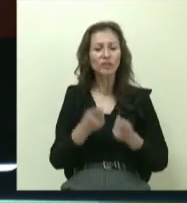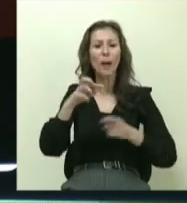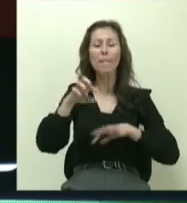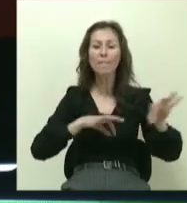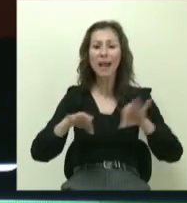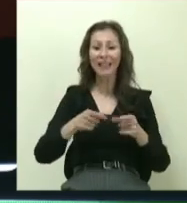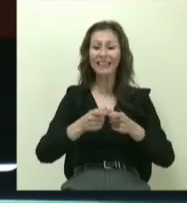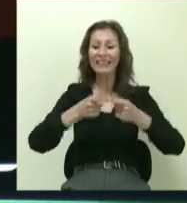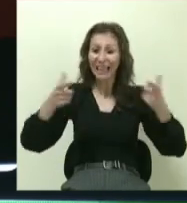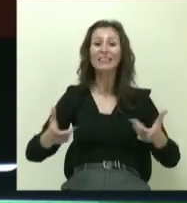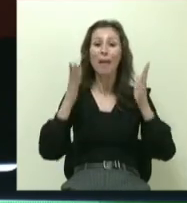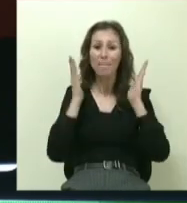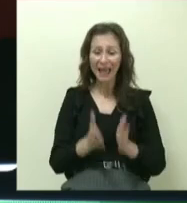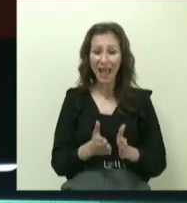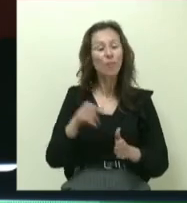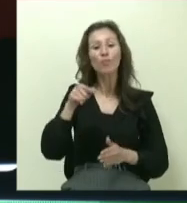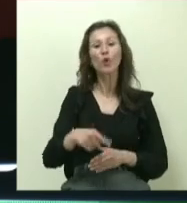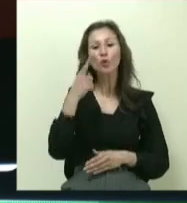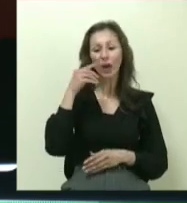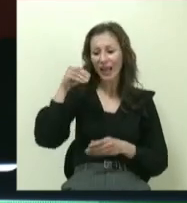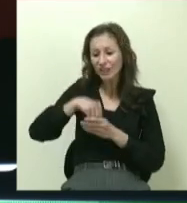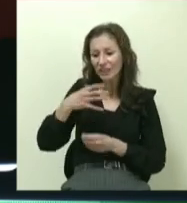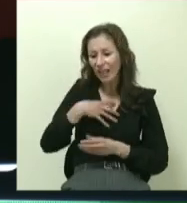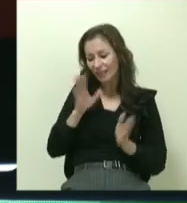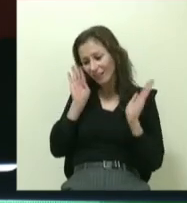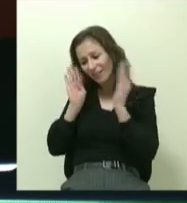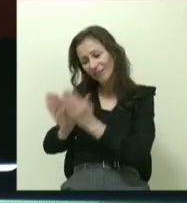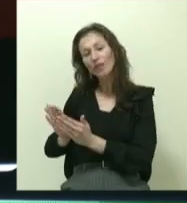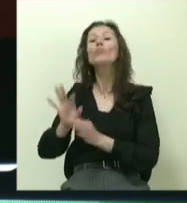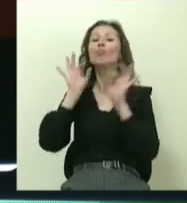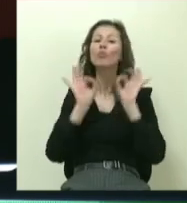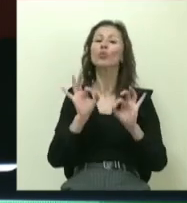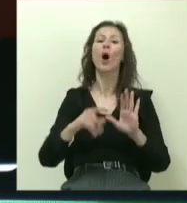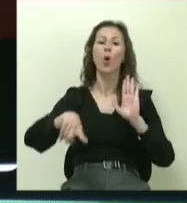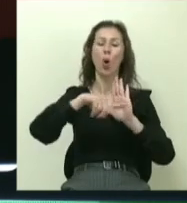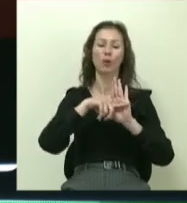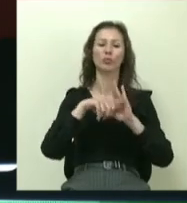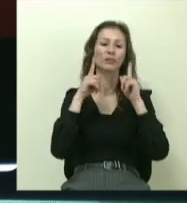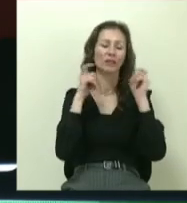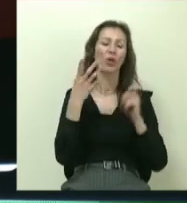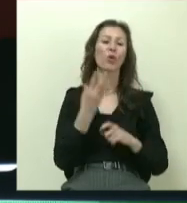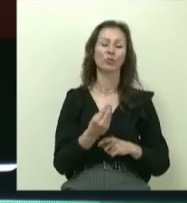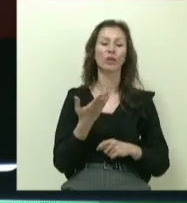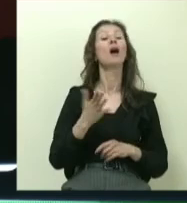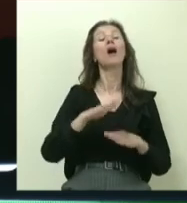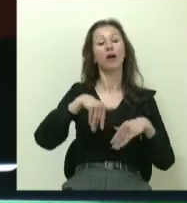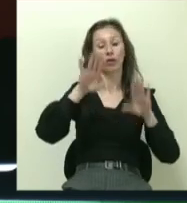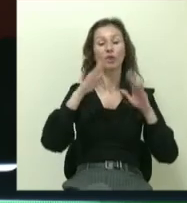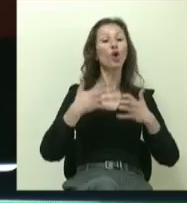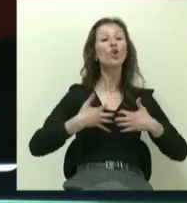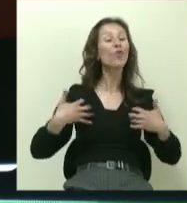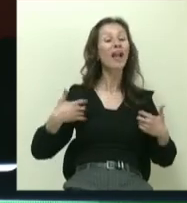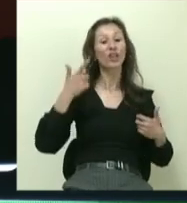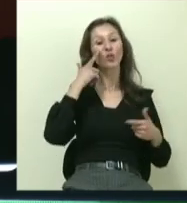geliştirsek bile bu içe dönüşten İlk Anda mutlaka olumsuz etkileneceğiz öte yandan güvenlik